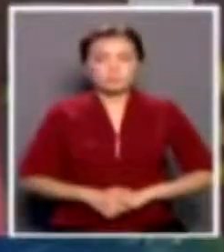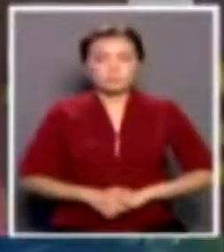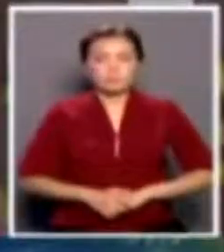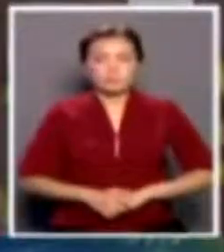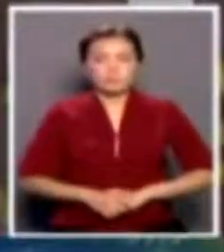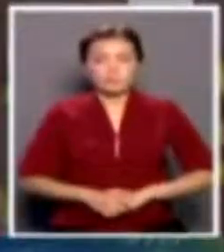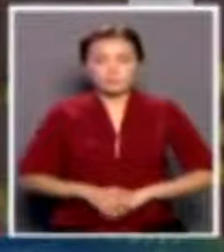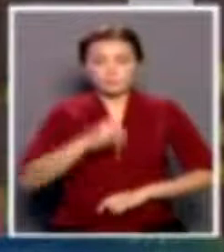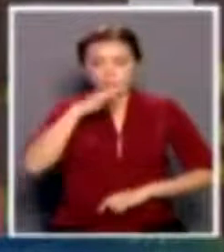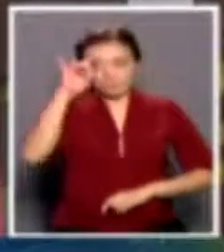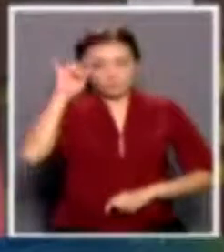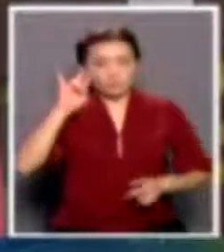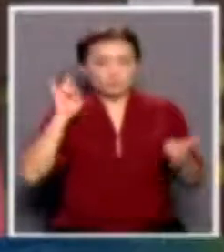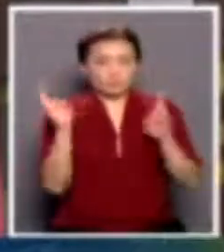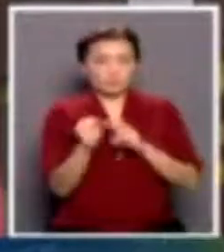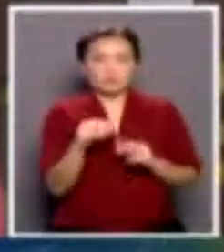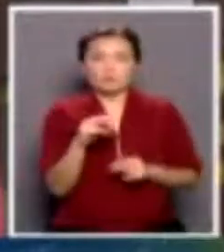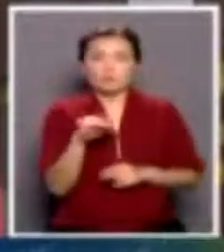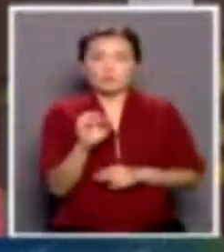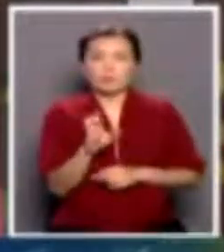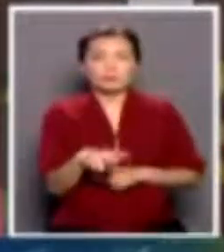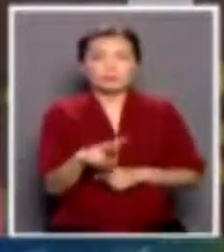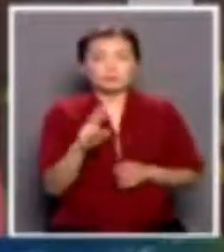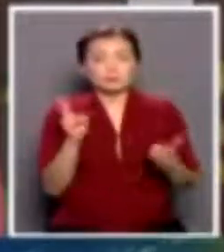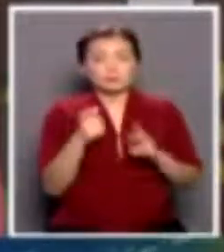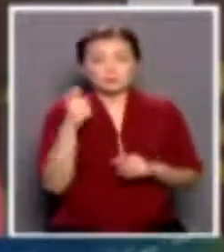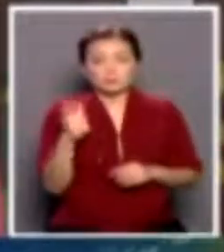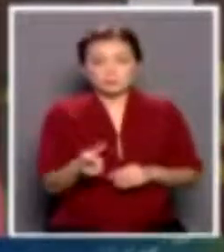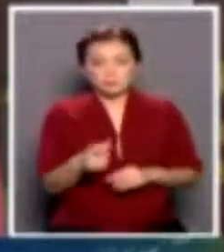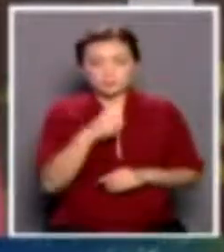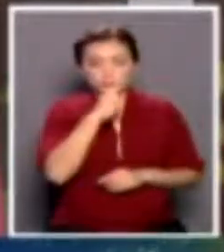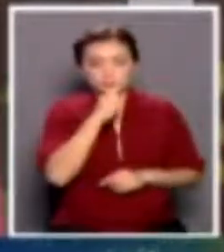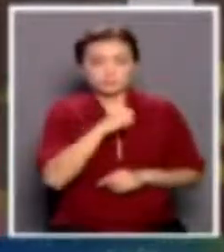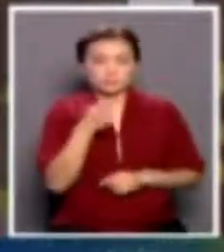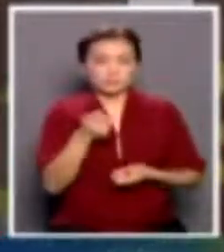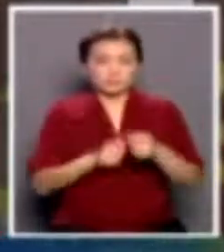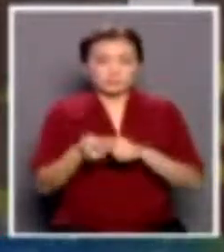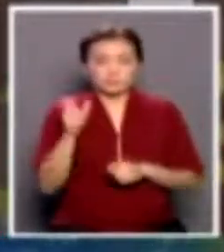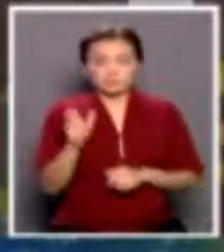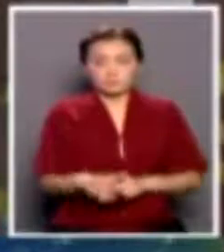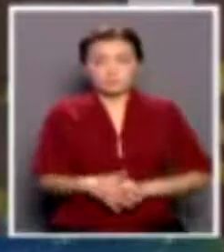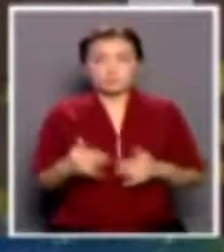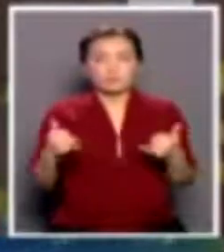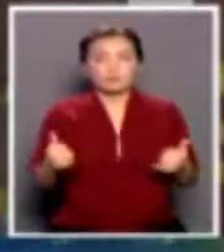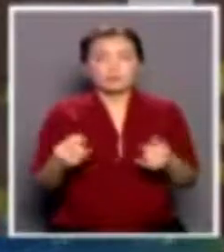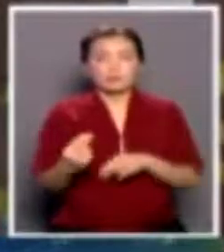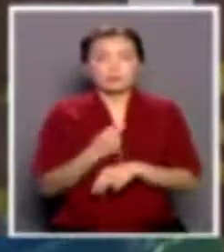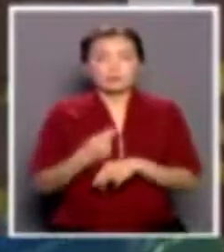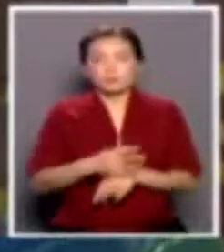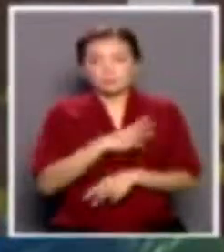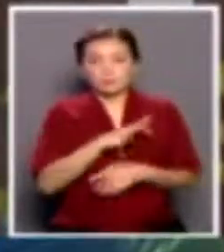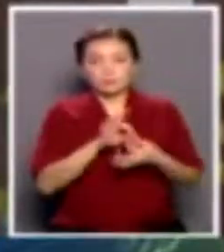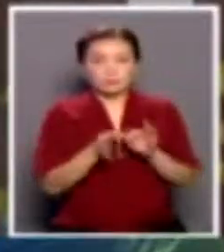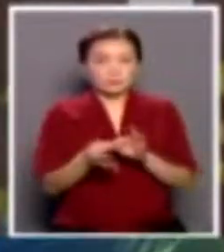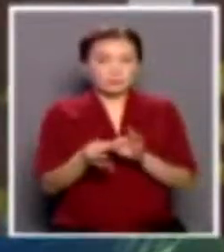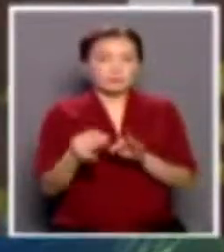bize Kazakstan'a tanımal, Atırau oblısının atın şağarıp şürgen, ataqtı kamşı örüşü kisi. Bugün bizge